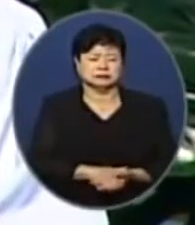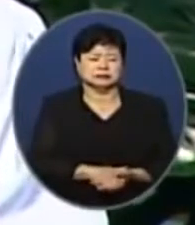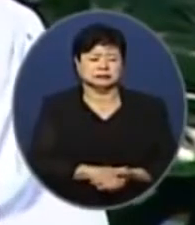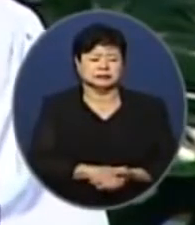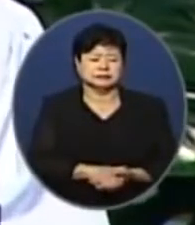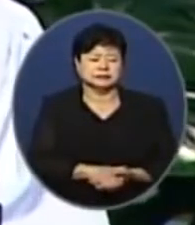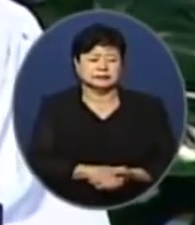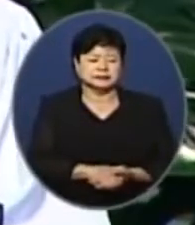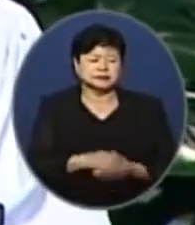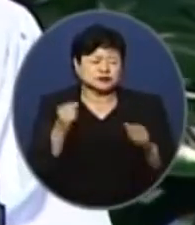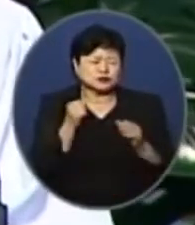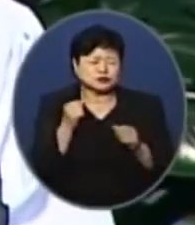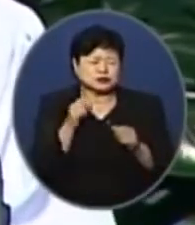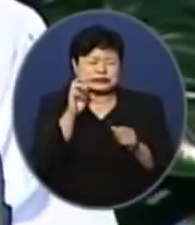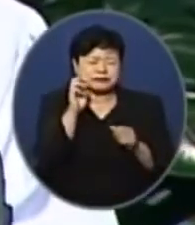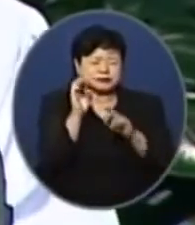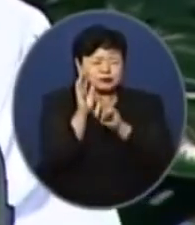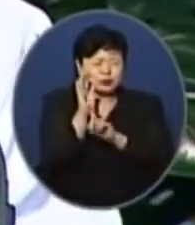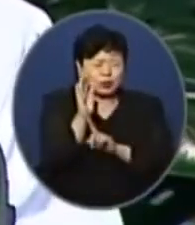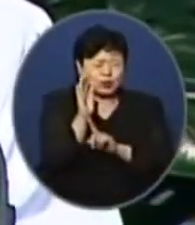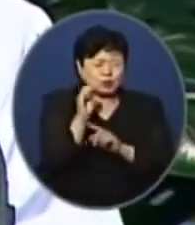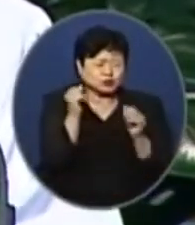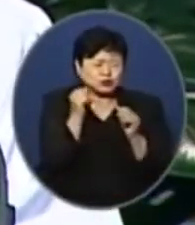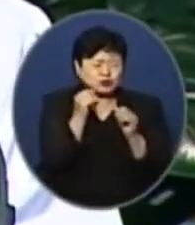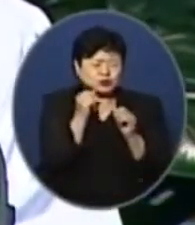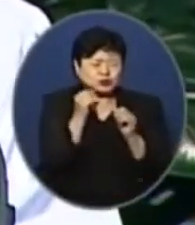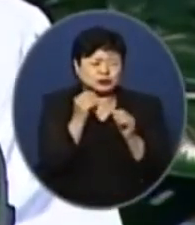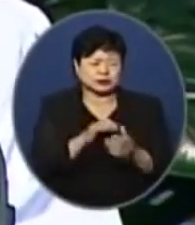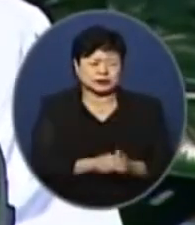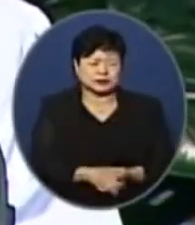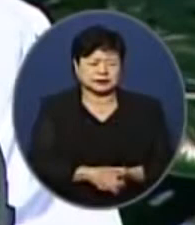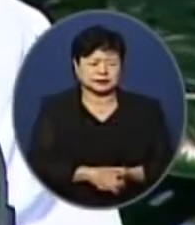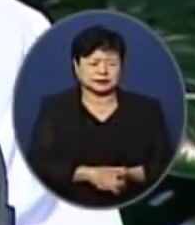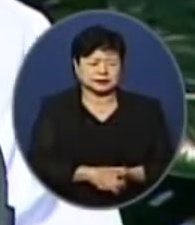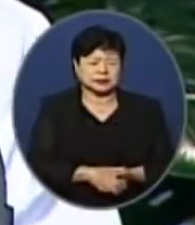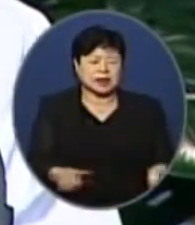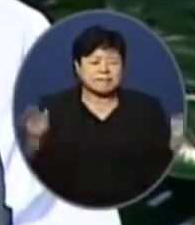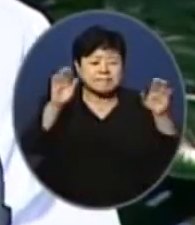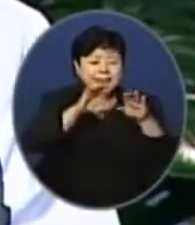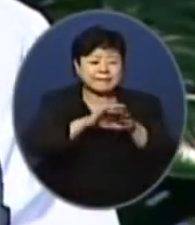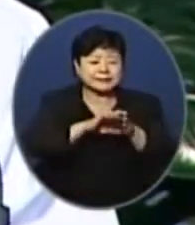겨울에 영하 30도로 내려가는 그 추위 속에서 떨며 일하고 밤에